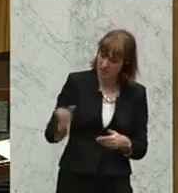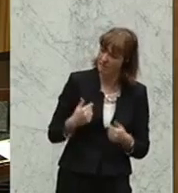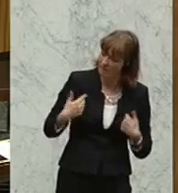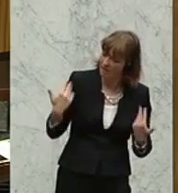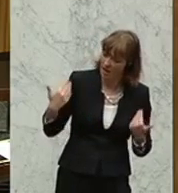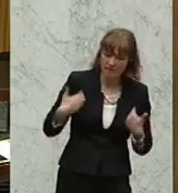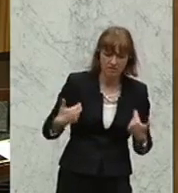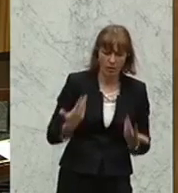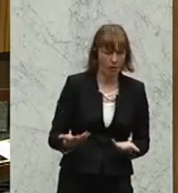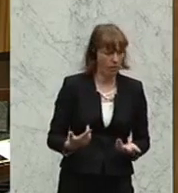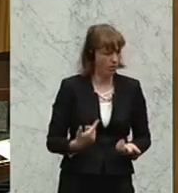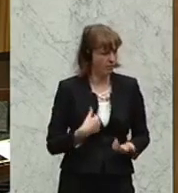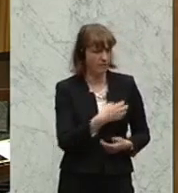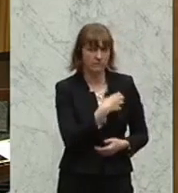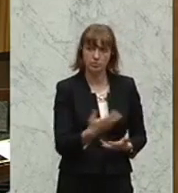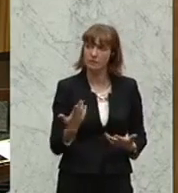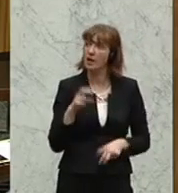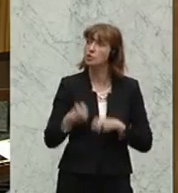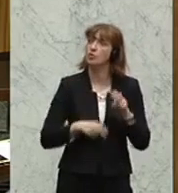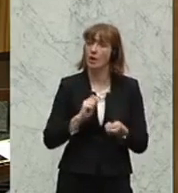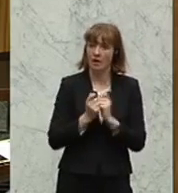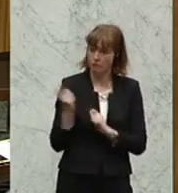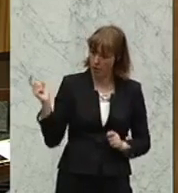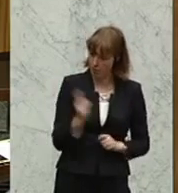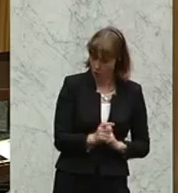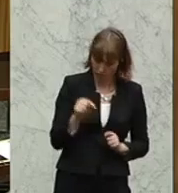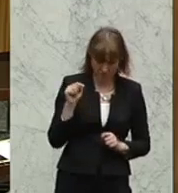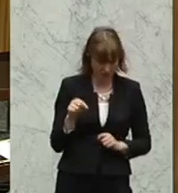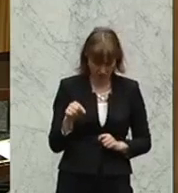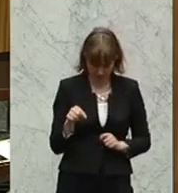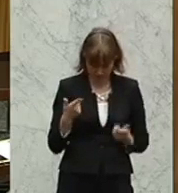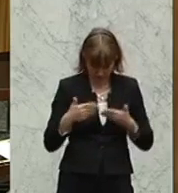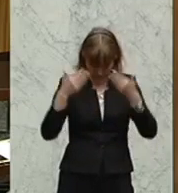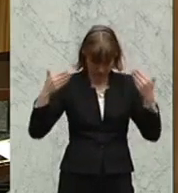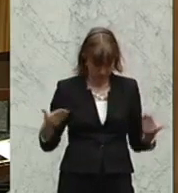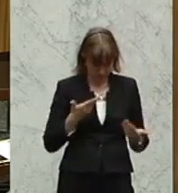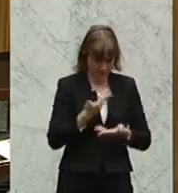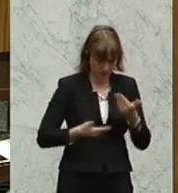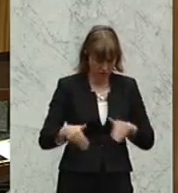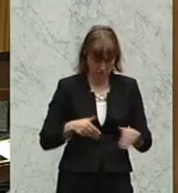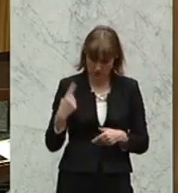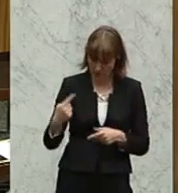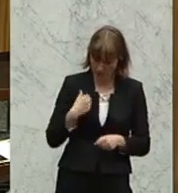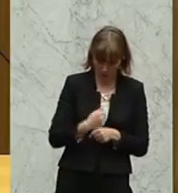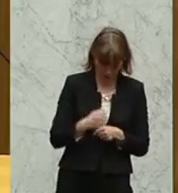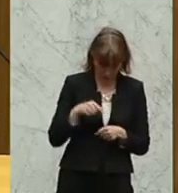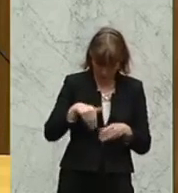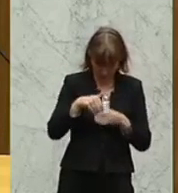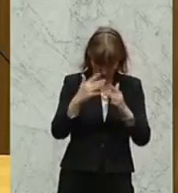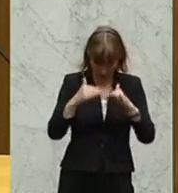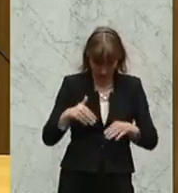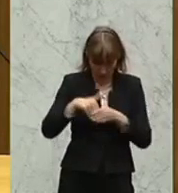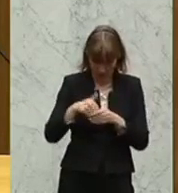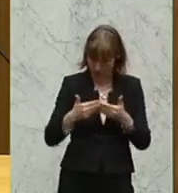dann längere Abschreibungszeiträume und, und. Und was mich so wundert, und deswegen wäre ich so froh, wenn